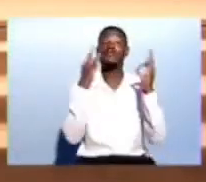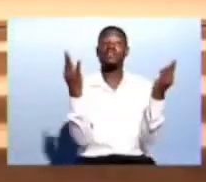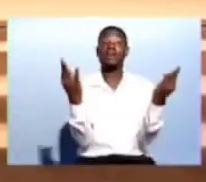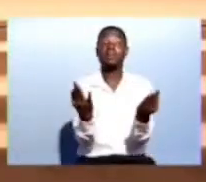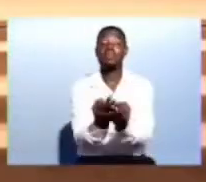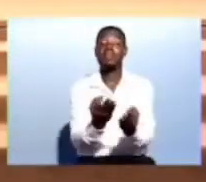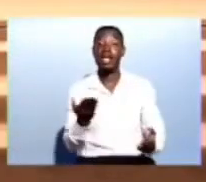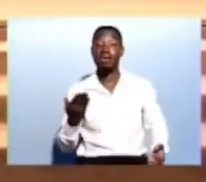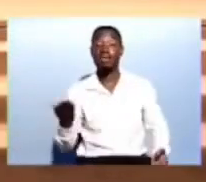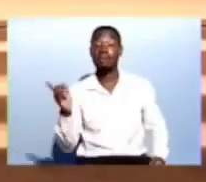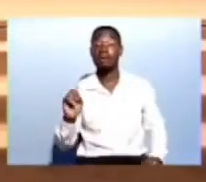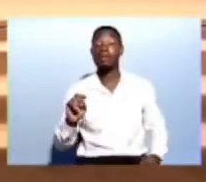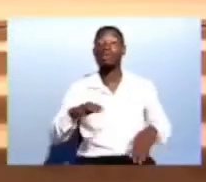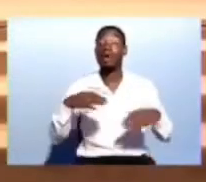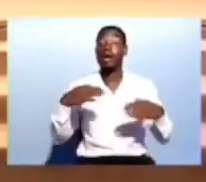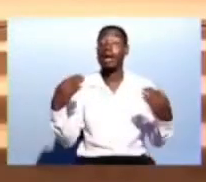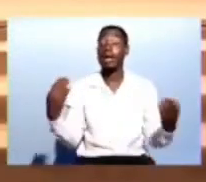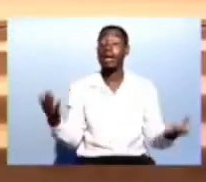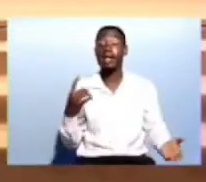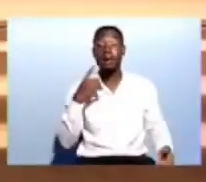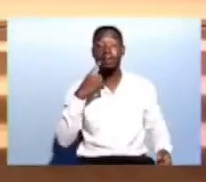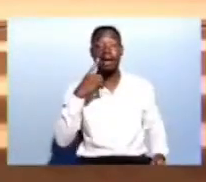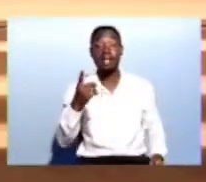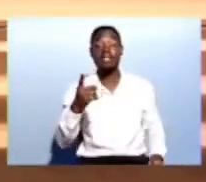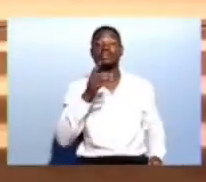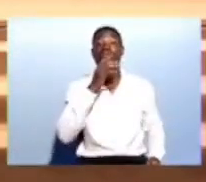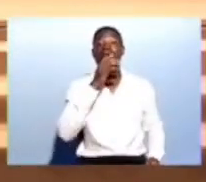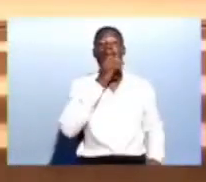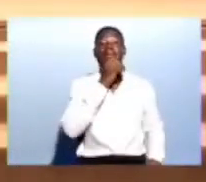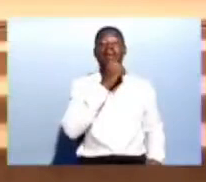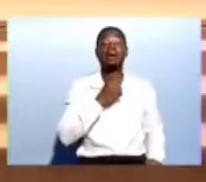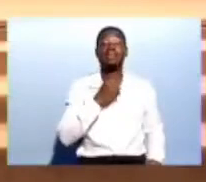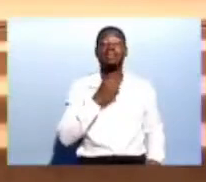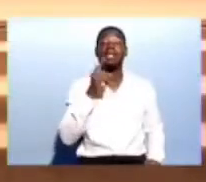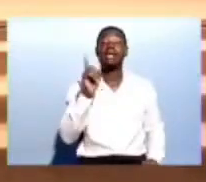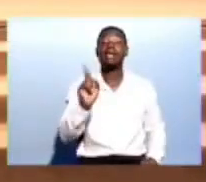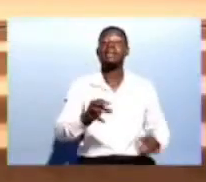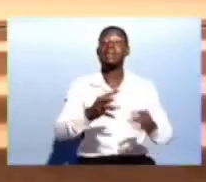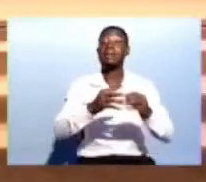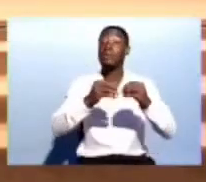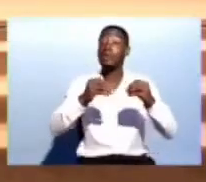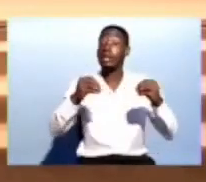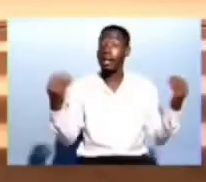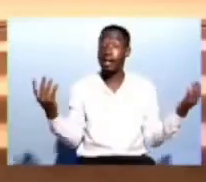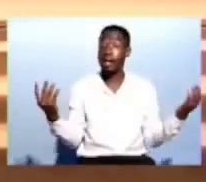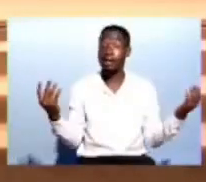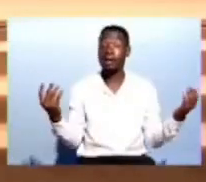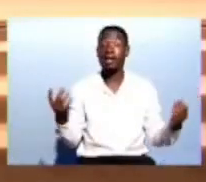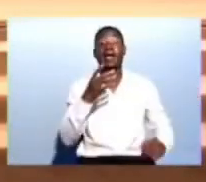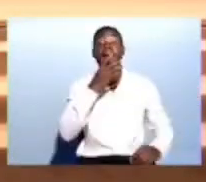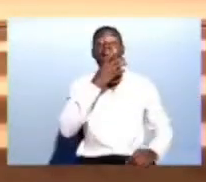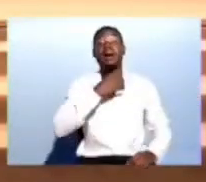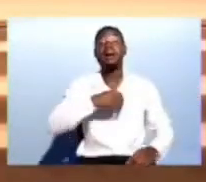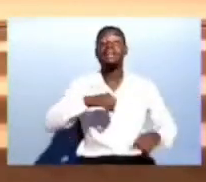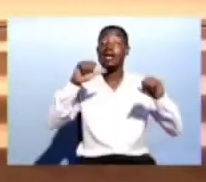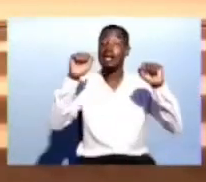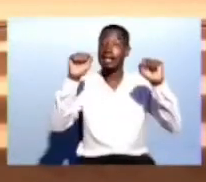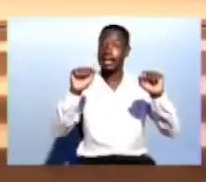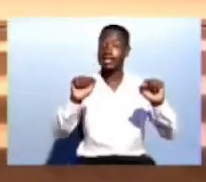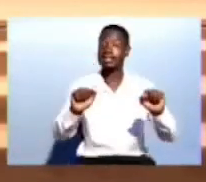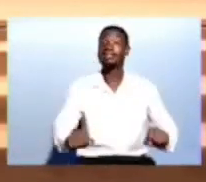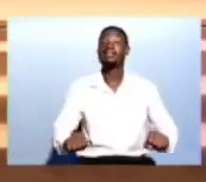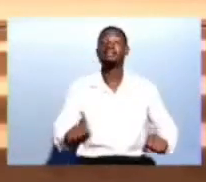yoyote ambayo haina maagizo ya baba imepotea. Baba ni lazima